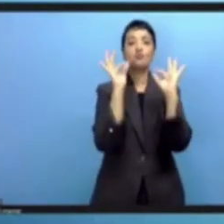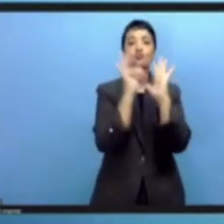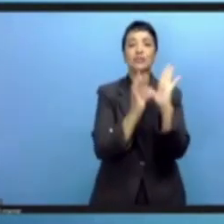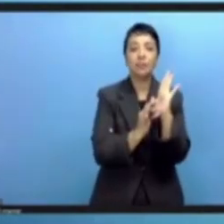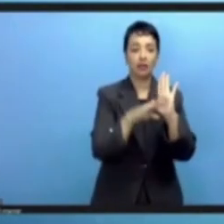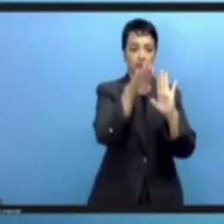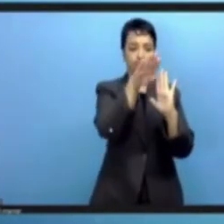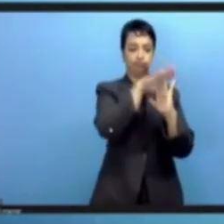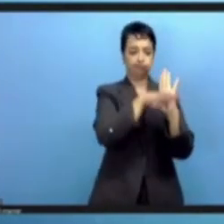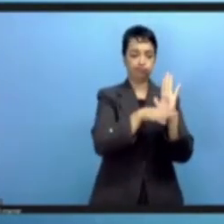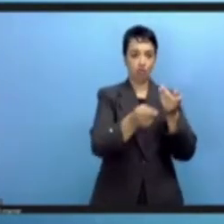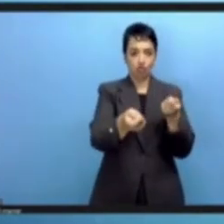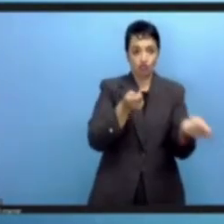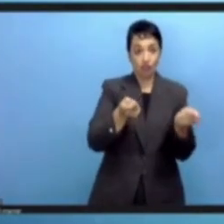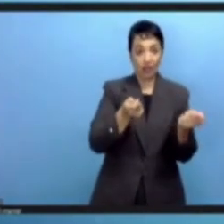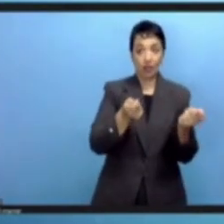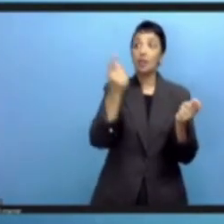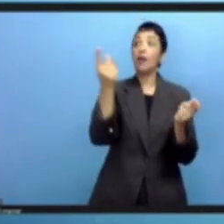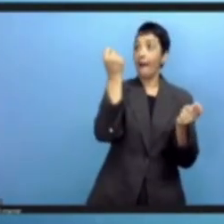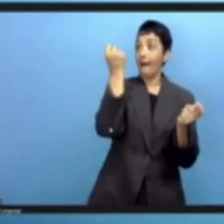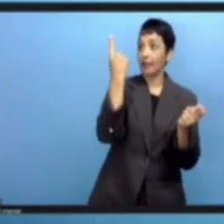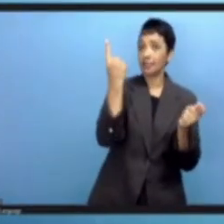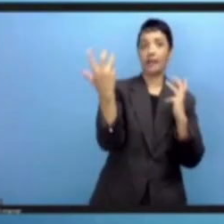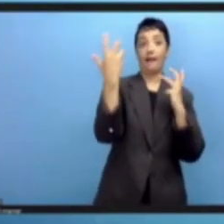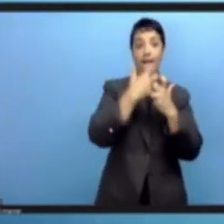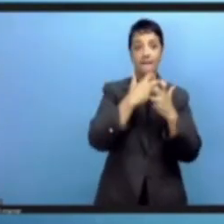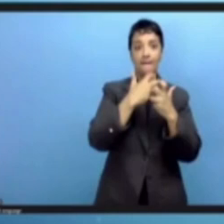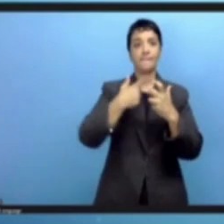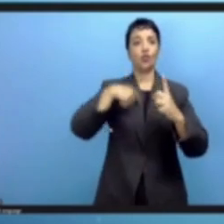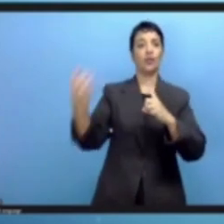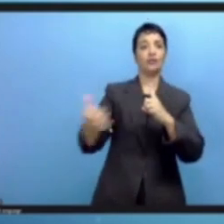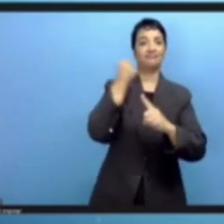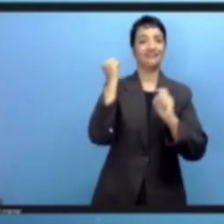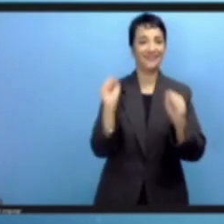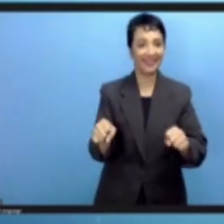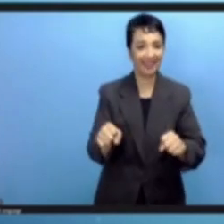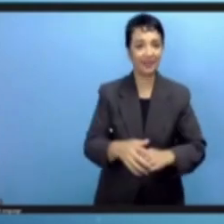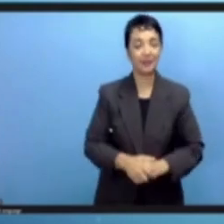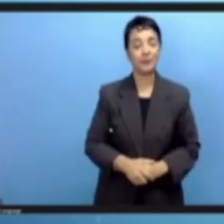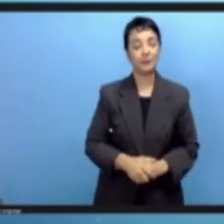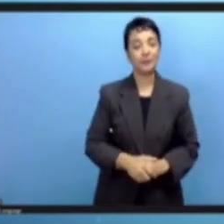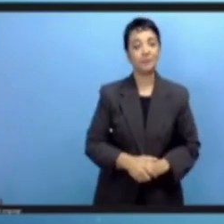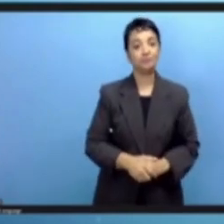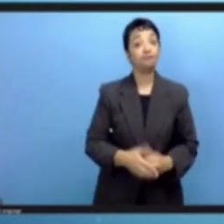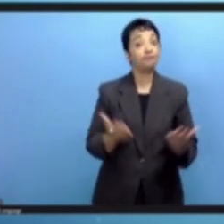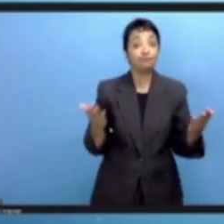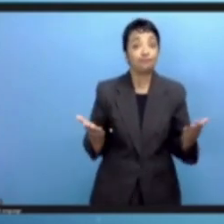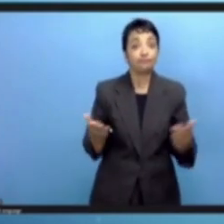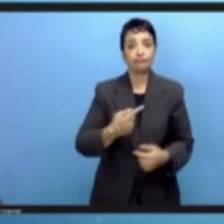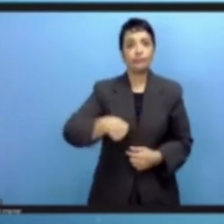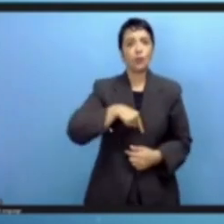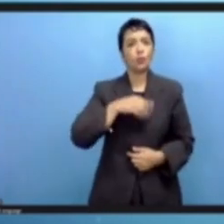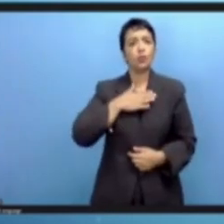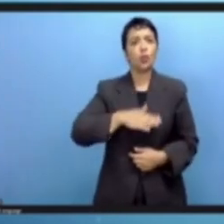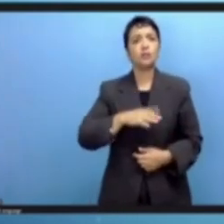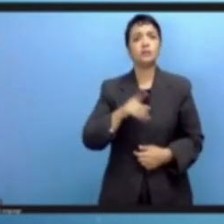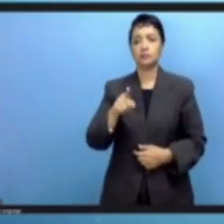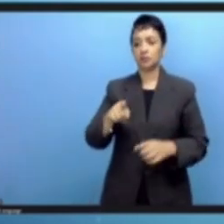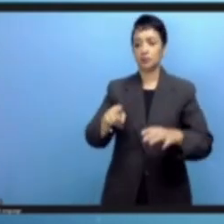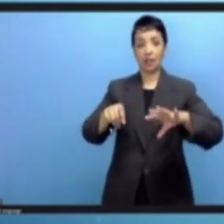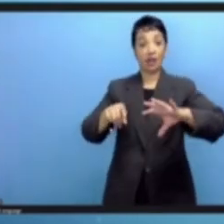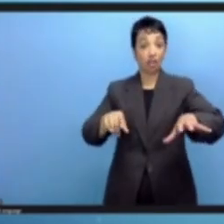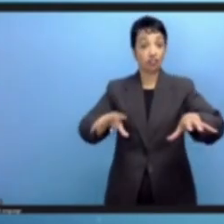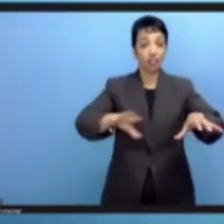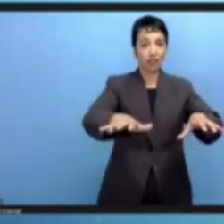donc, doivent se conformer donc, aux principes mondiaux réglementant ce domaine. Bien évidemment, on ne souhaite